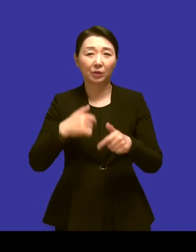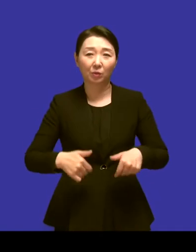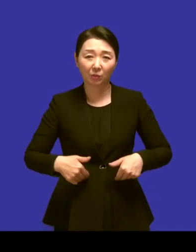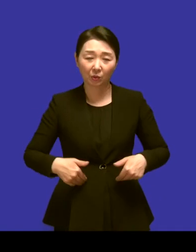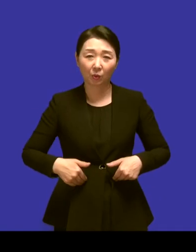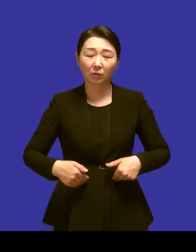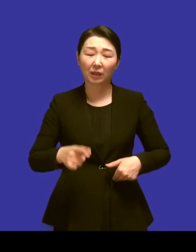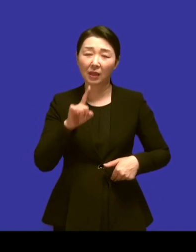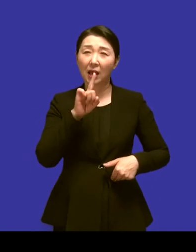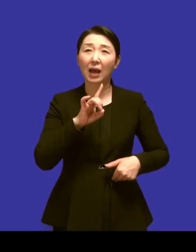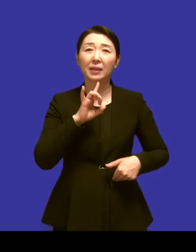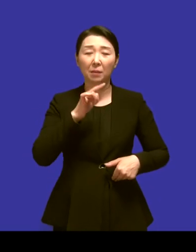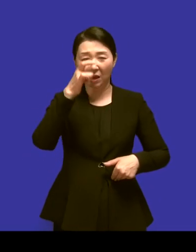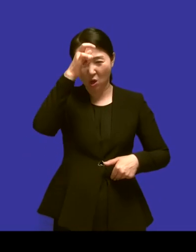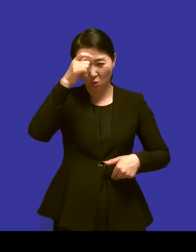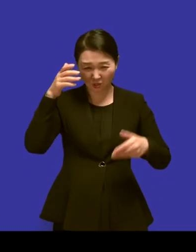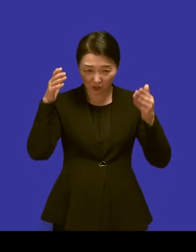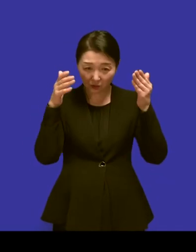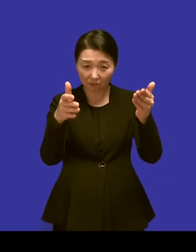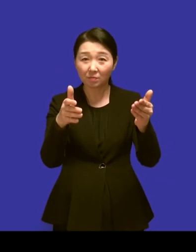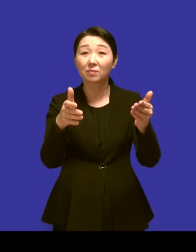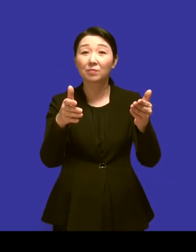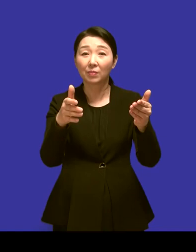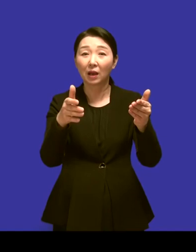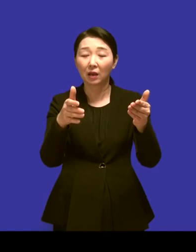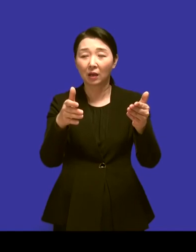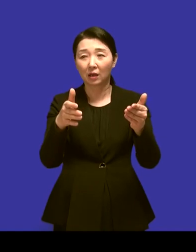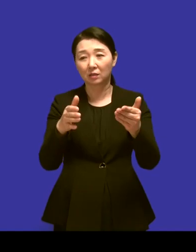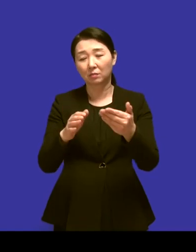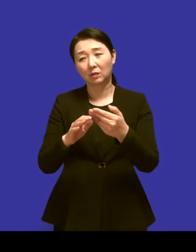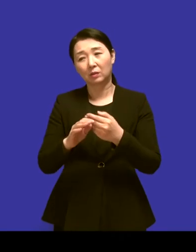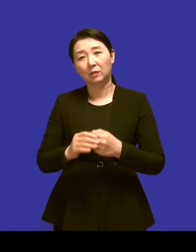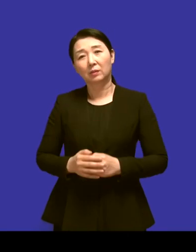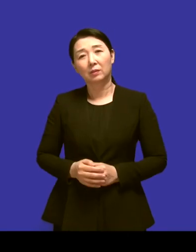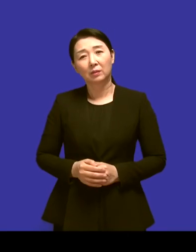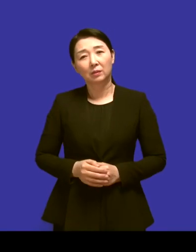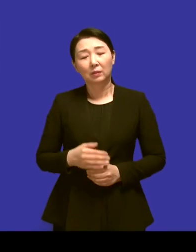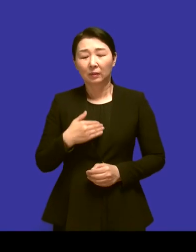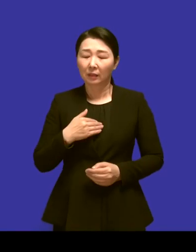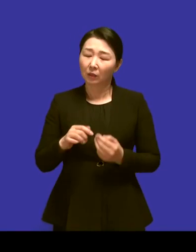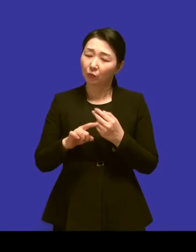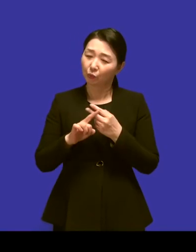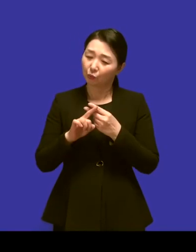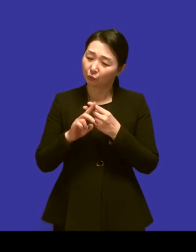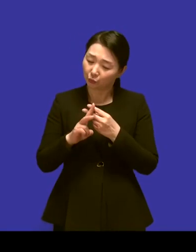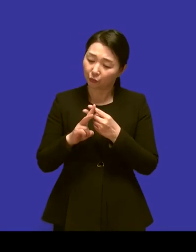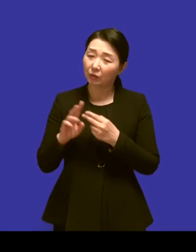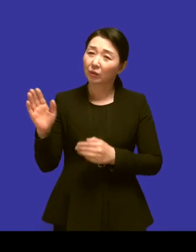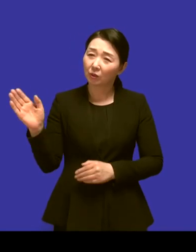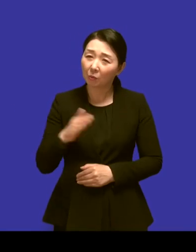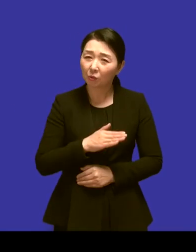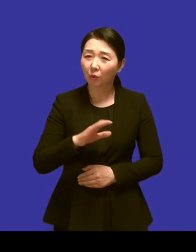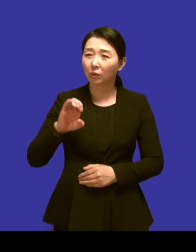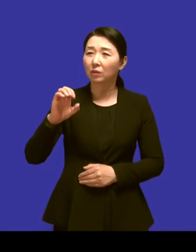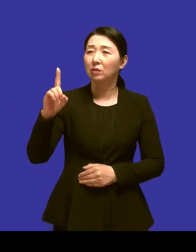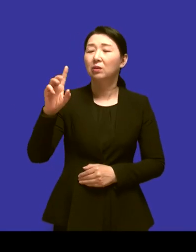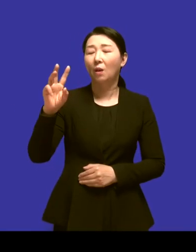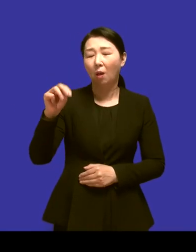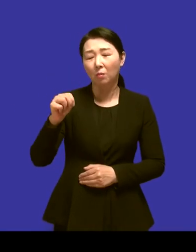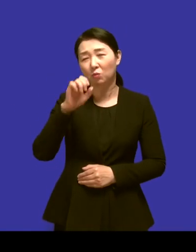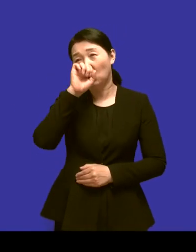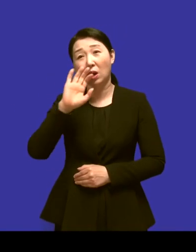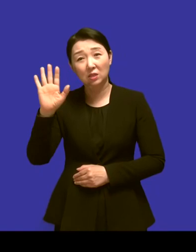이제 그 고등학교 2학년 때부터 이제 EDM을 별로 이게 선호 이제 제가 즐겨 듣는 장르는 아닌데 이렇게